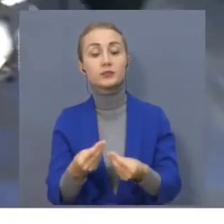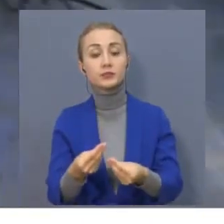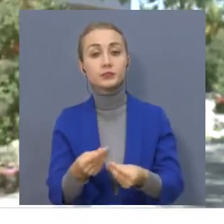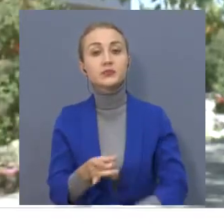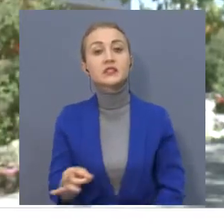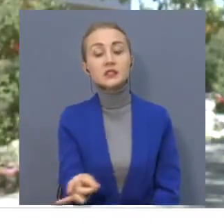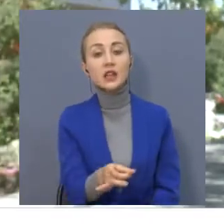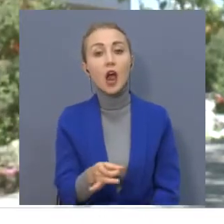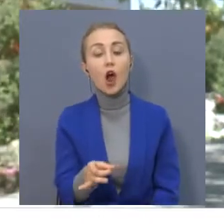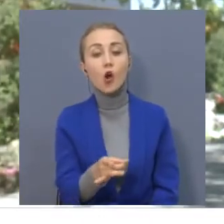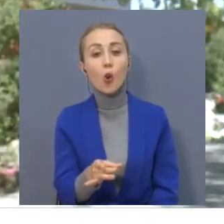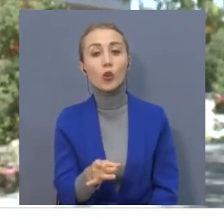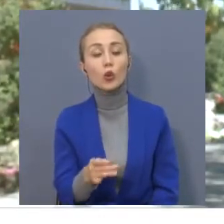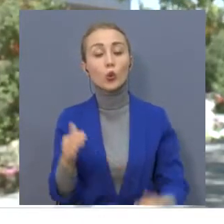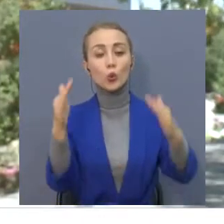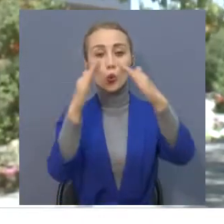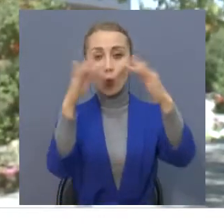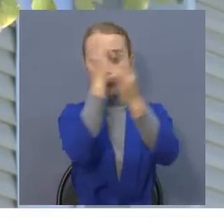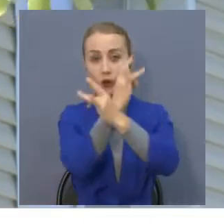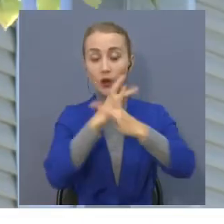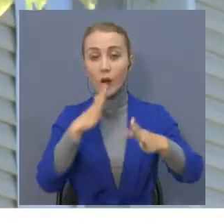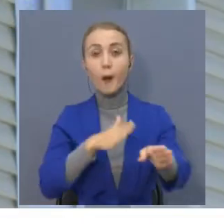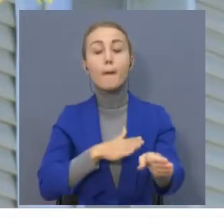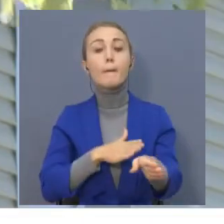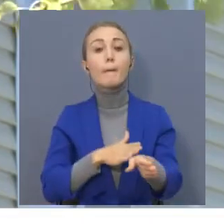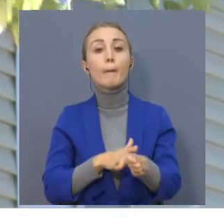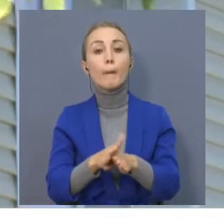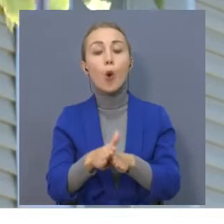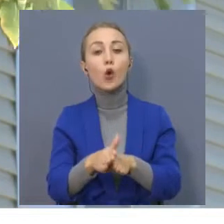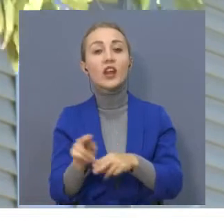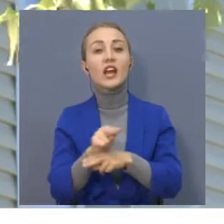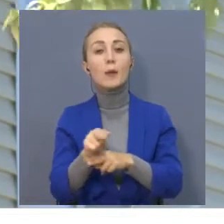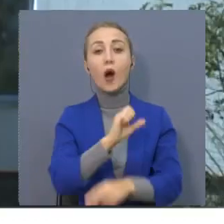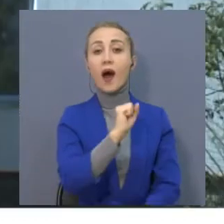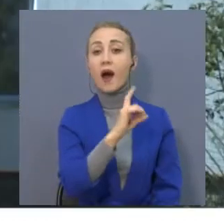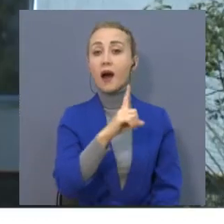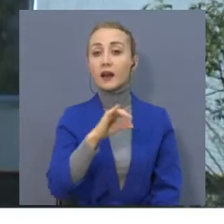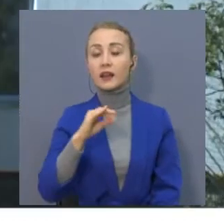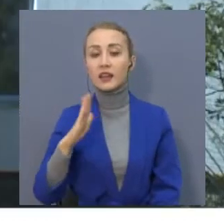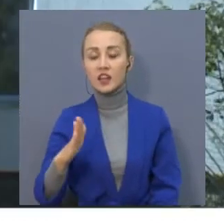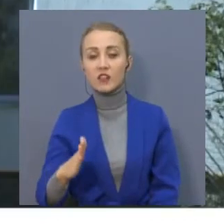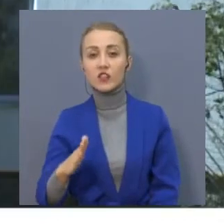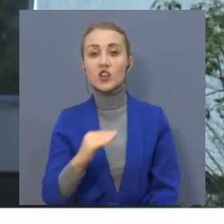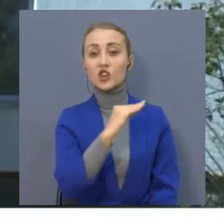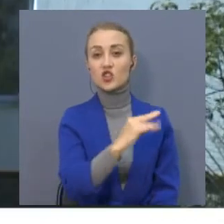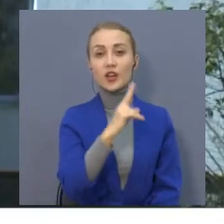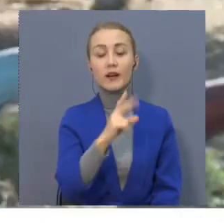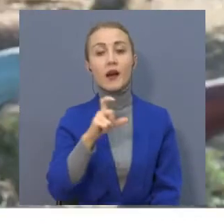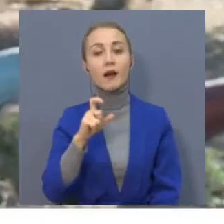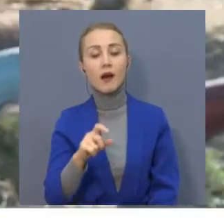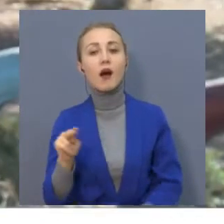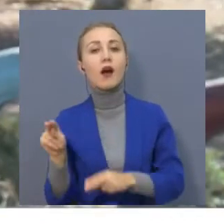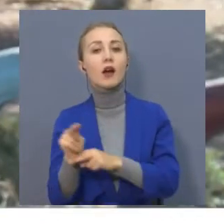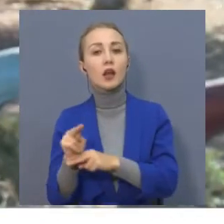осы көлемде қаржы жұмсалды. Тұрғын үй коммуналдық шаруашылық саласында бірнеше аула жөнделіп, алдағы жылу беру маусымына әзірлік қолға алынған.